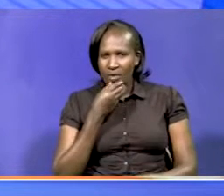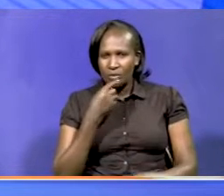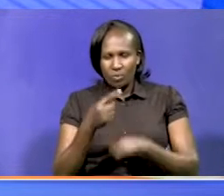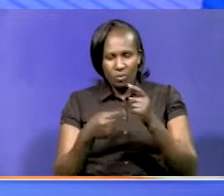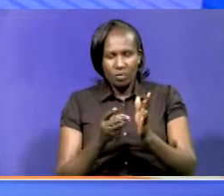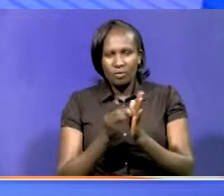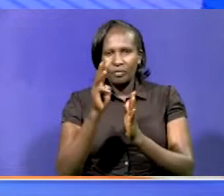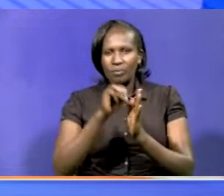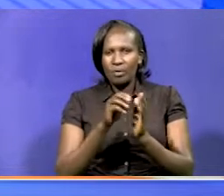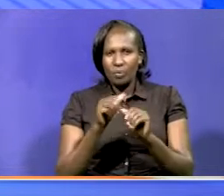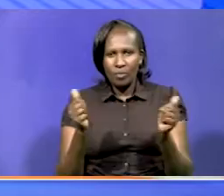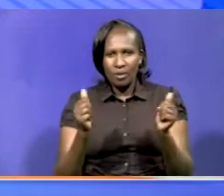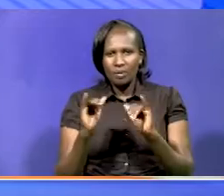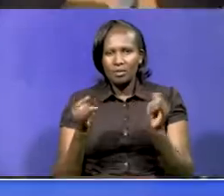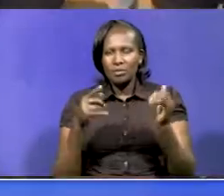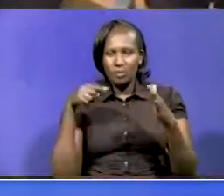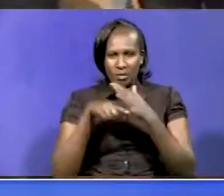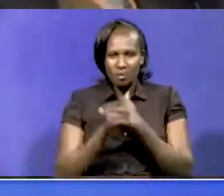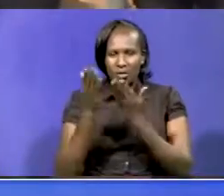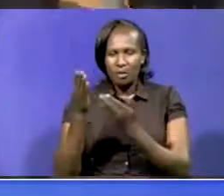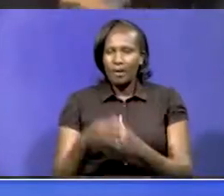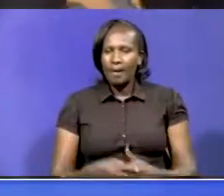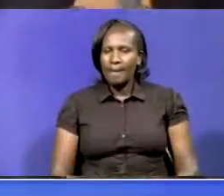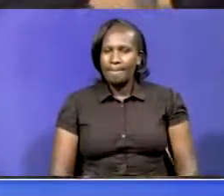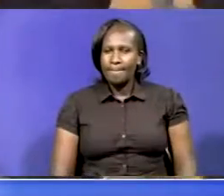maendeleo ya nchi. Tupate taarifa hii kwa kina.